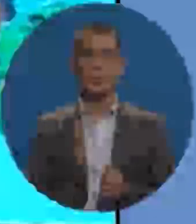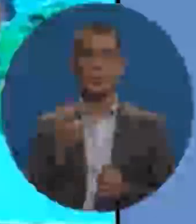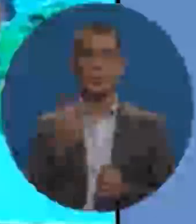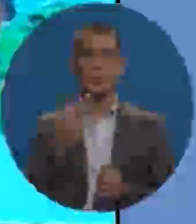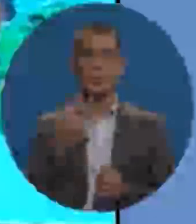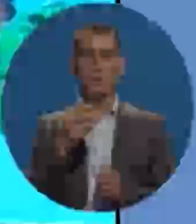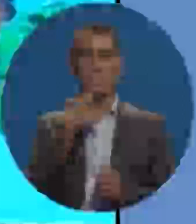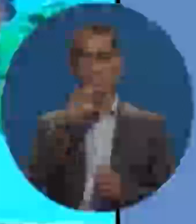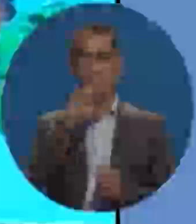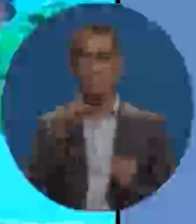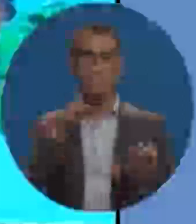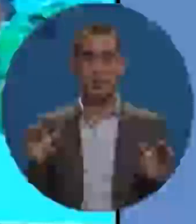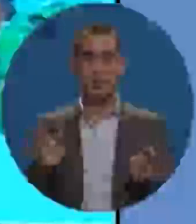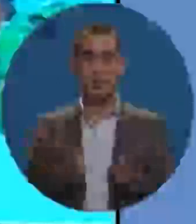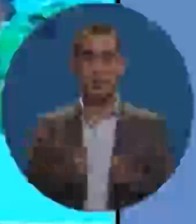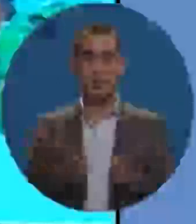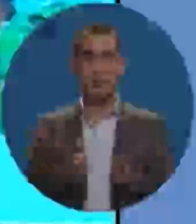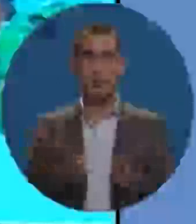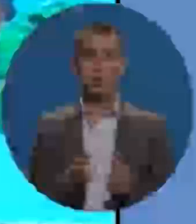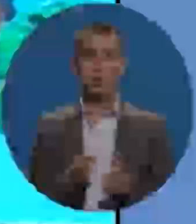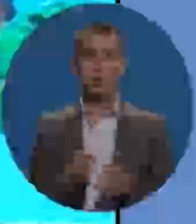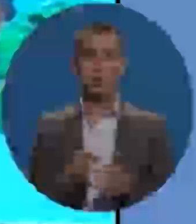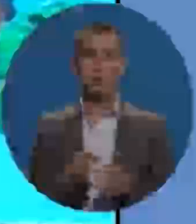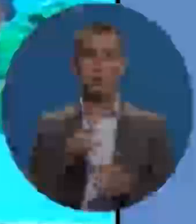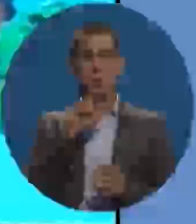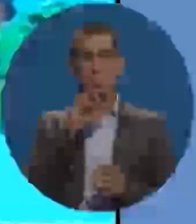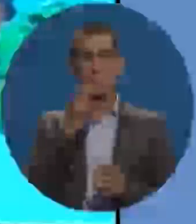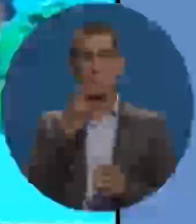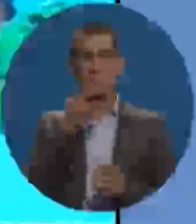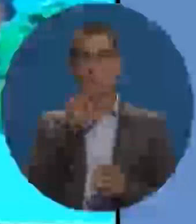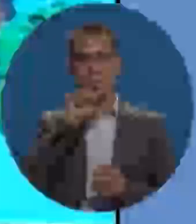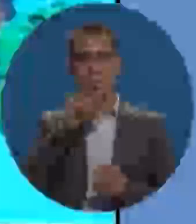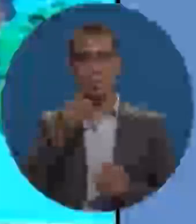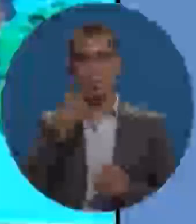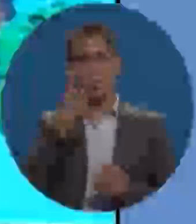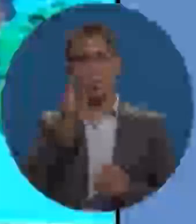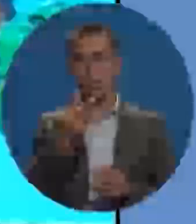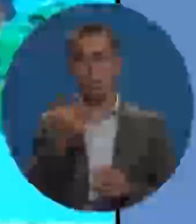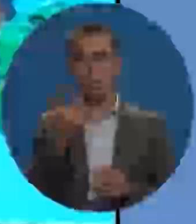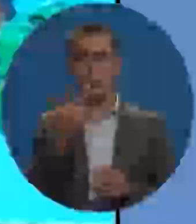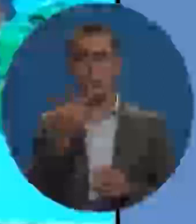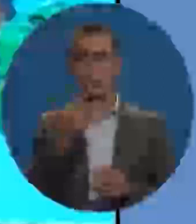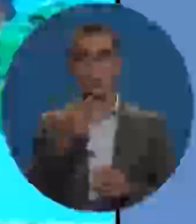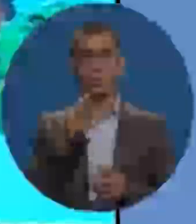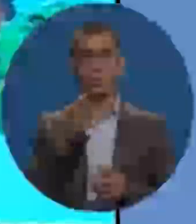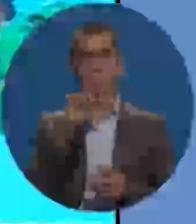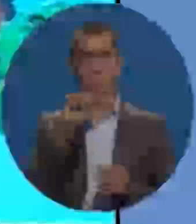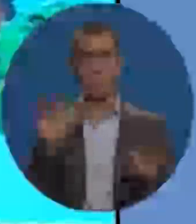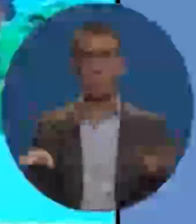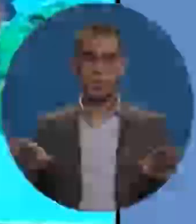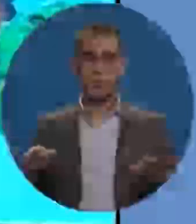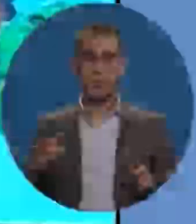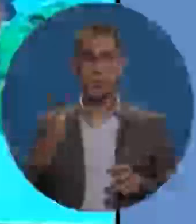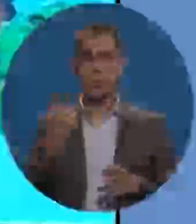екінші тауықтың шөжелерінен екінші тауықтан қарағанда үшінші тауықта 3 есе